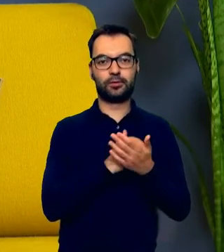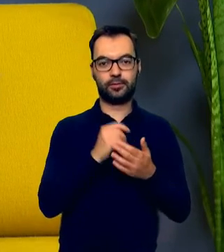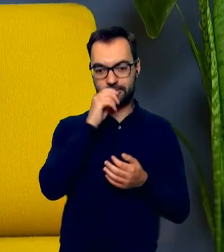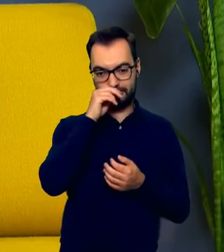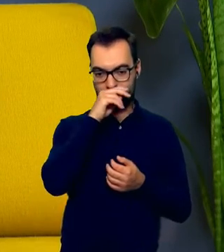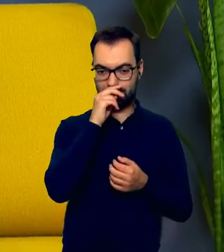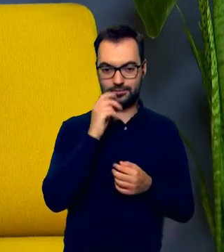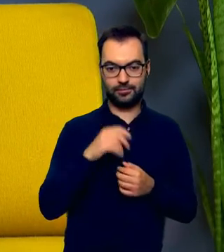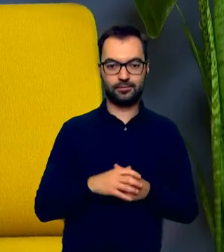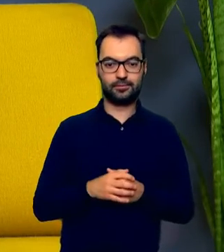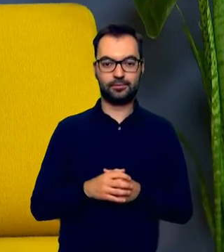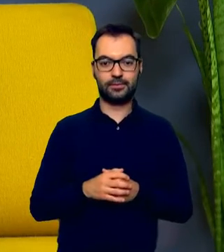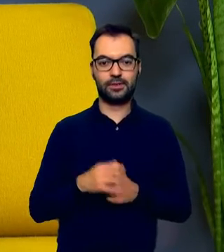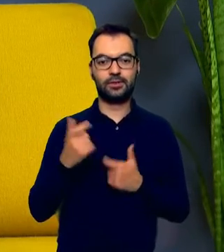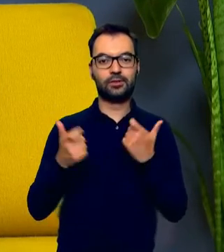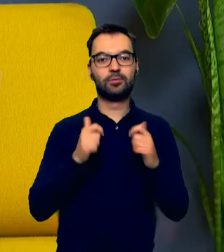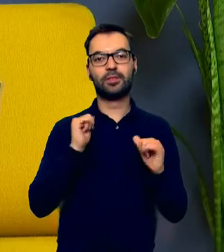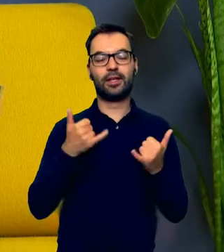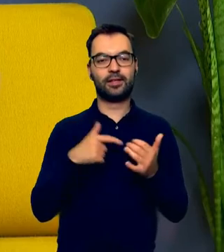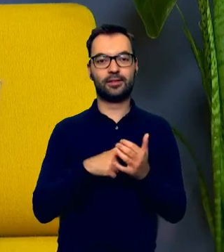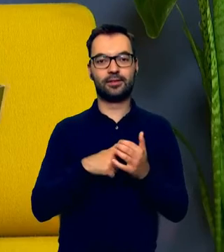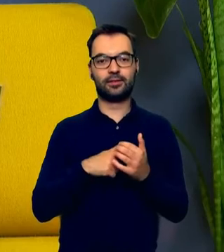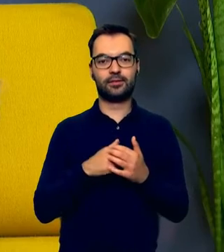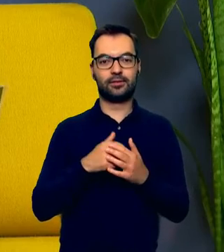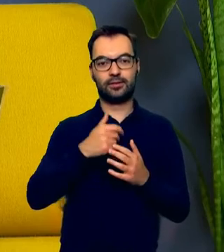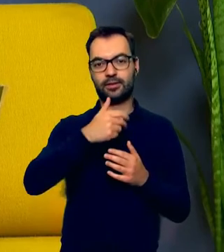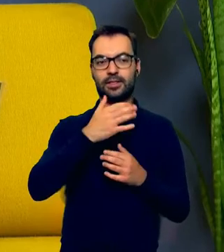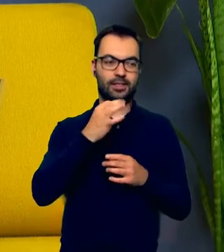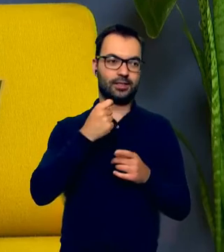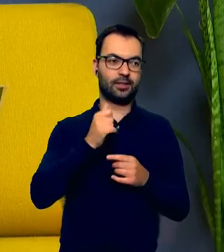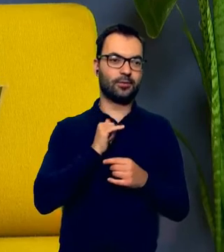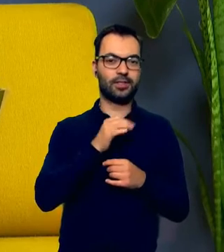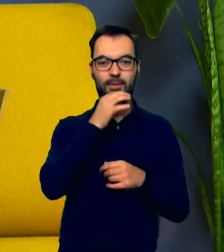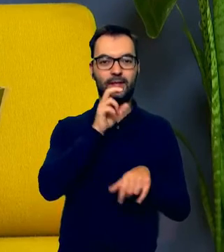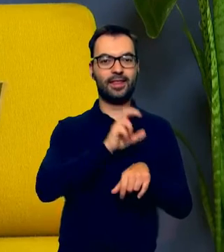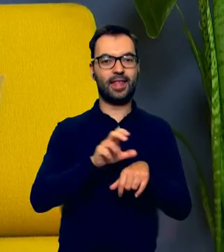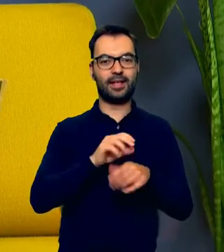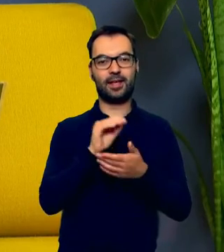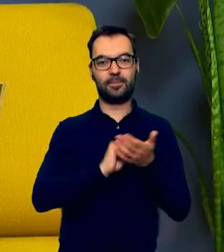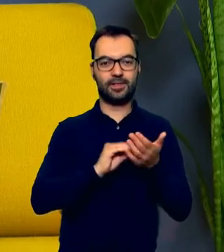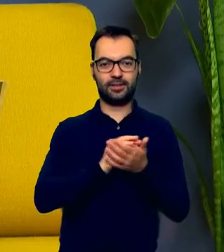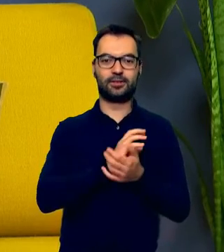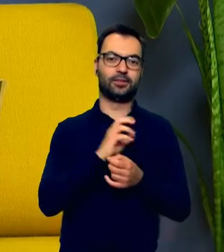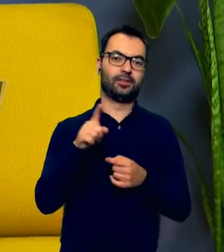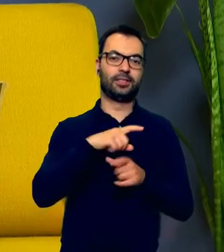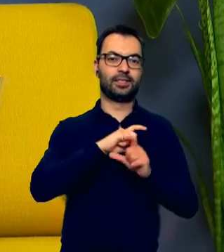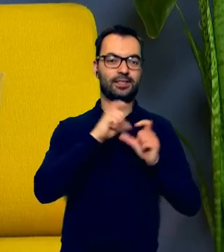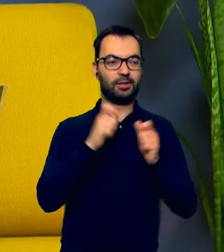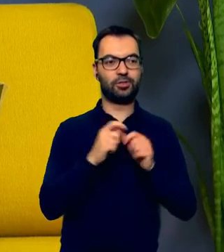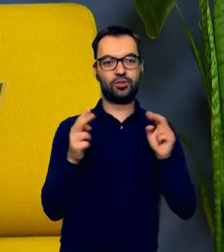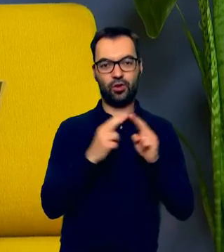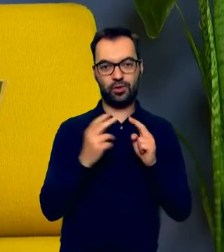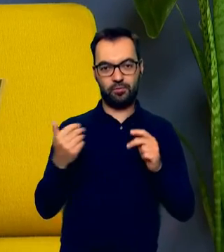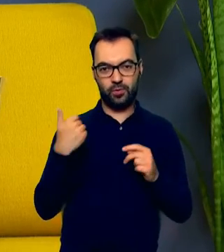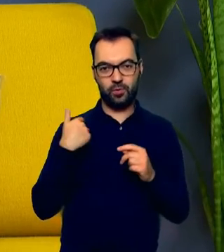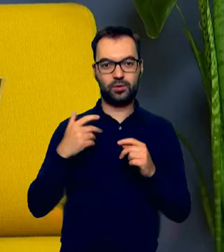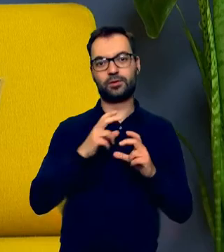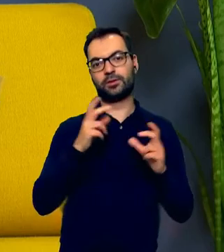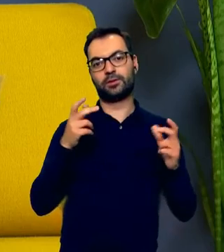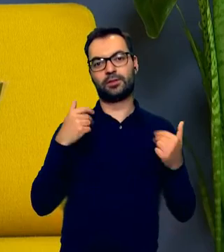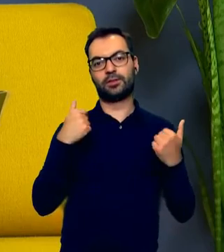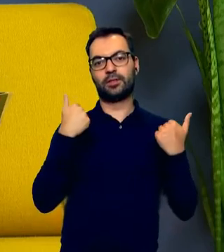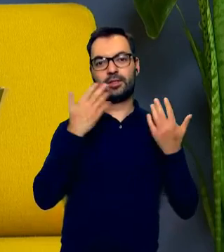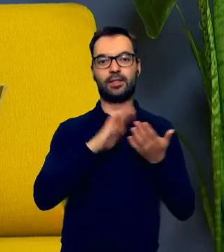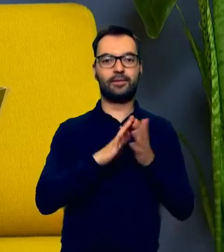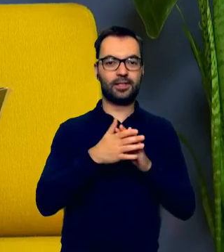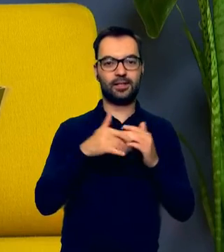też są tak zrobione, że nie wiem, zaraz zapytam o tą waszą technikę pisania, czy wy byłyście cały czas w kontakcie, czy po prostu dawałyście